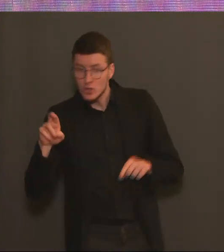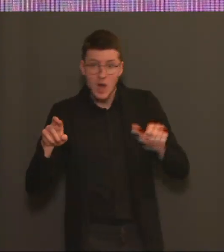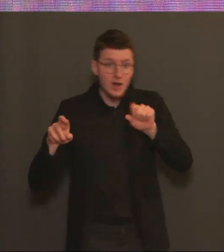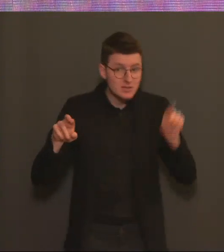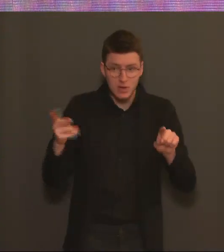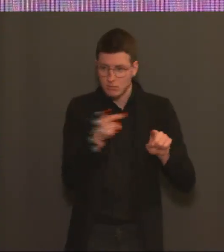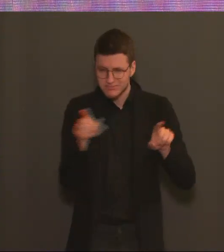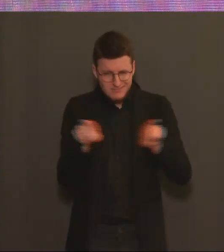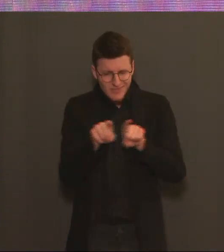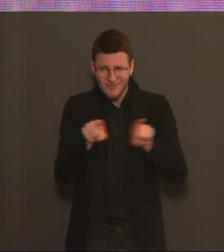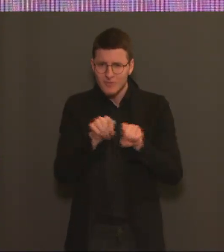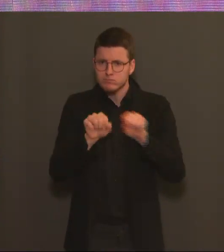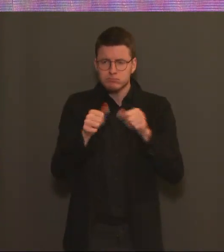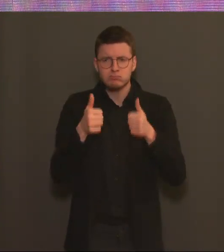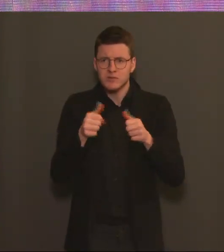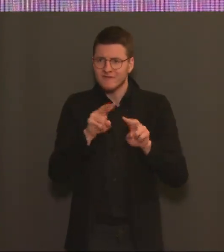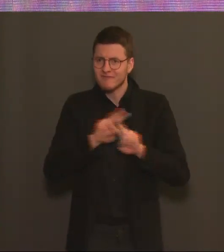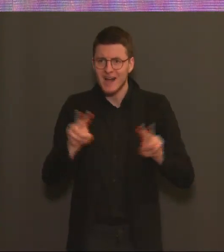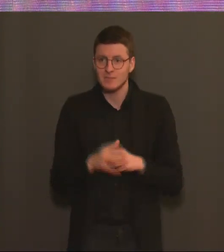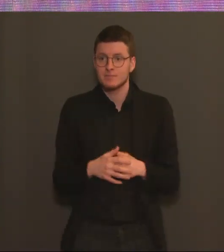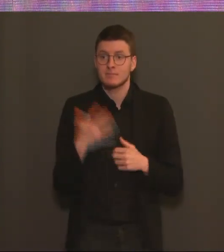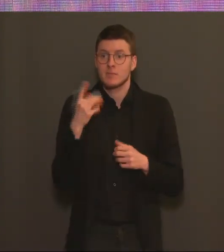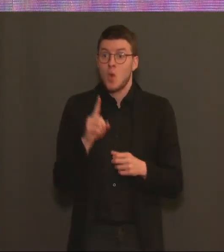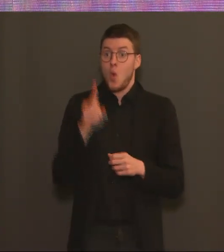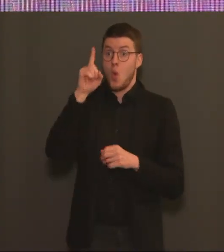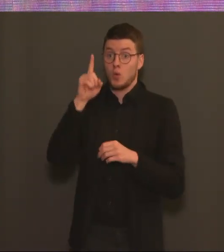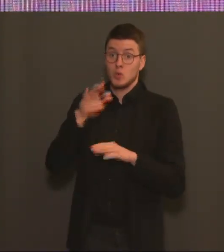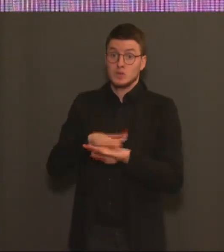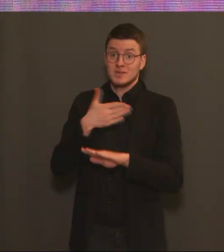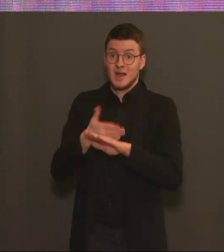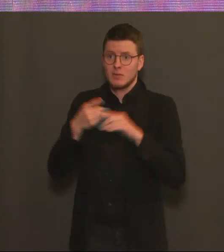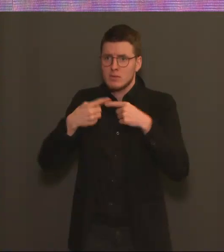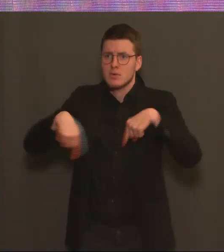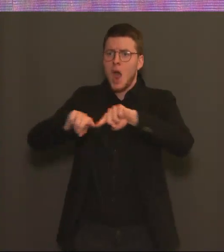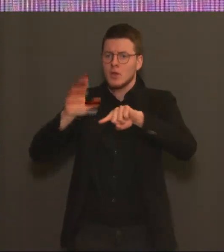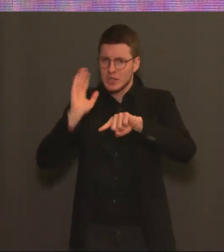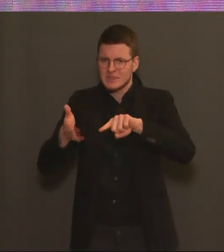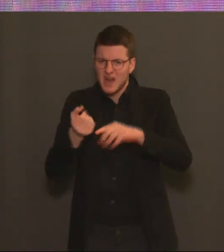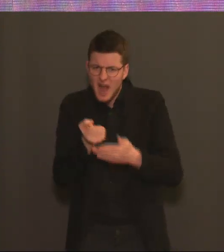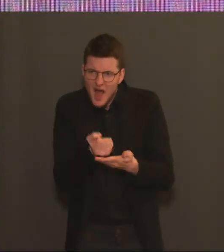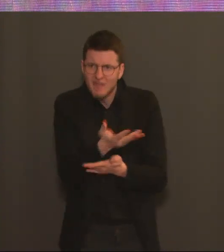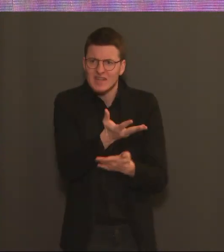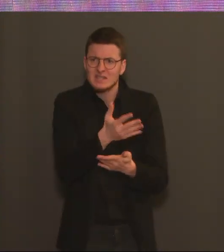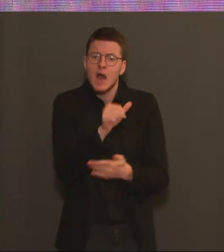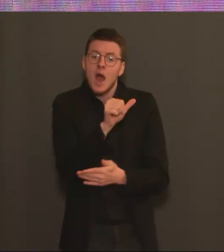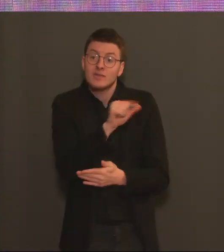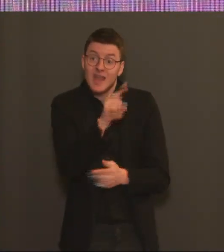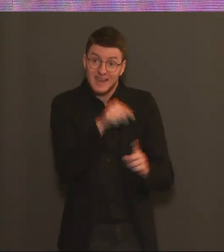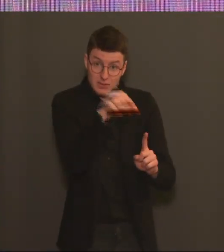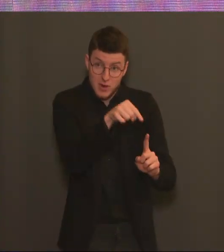Op basis daarvan heeft de Hoge Gezondheidsraad geadviseerd om het gebruik van het AstraZeneca-vaccin uit te breiden naar